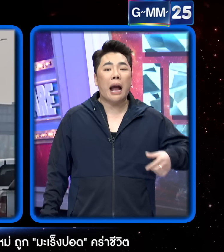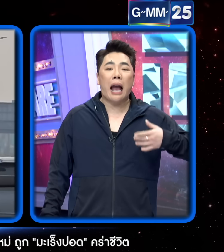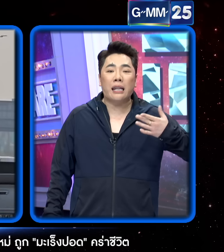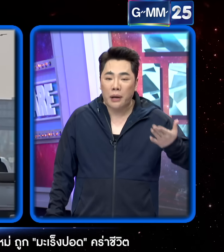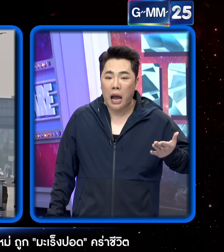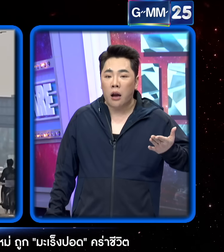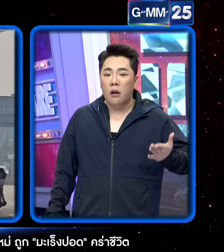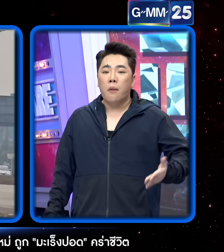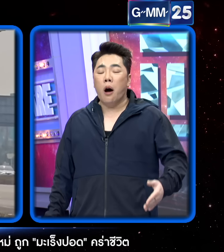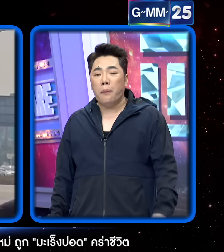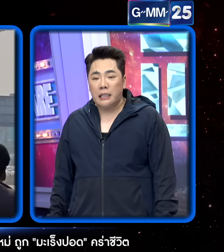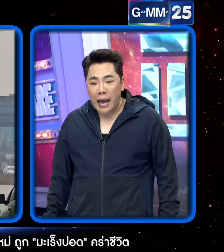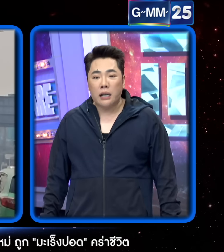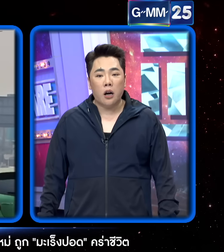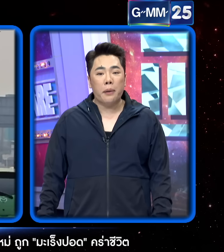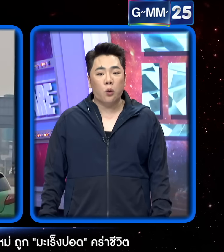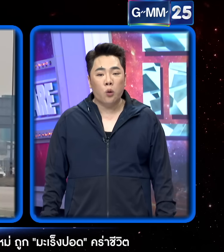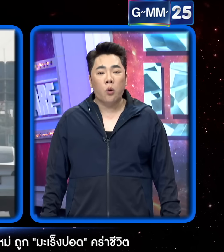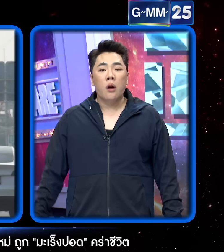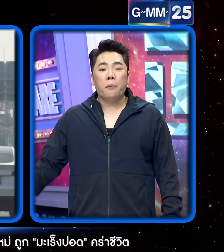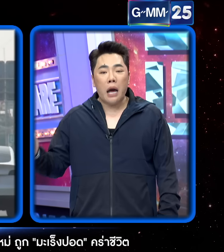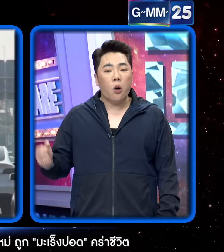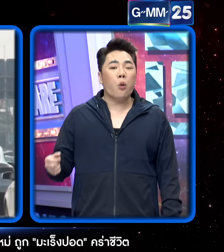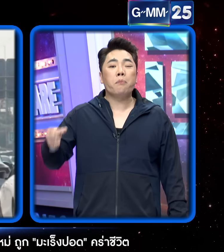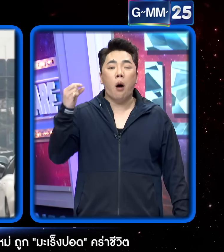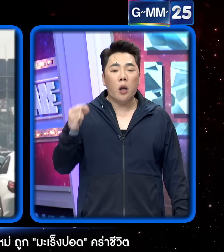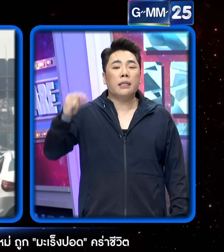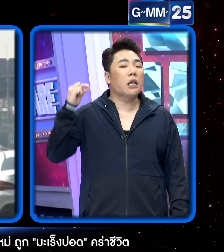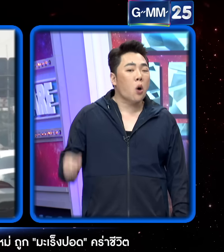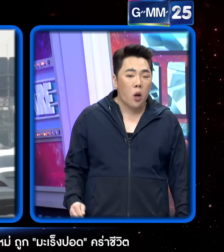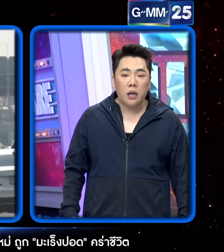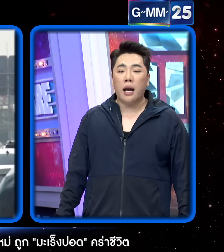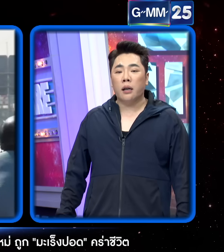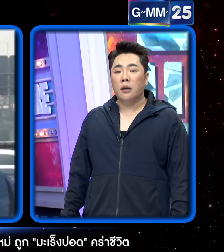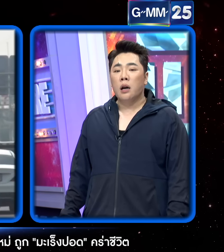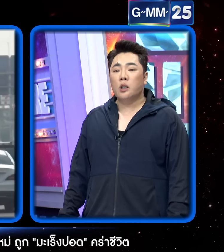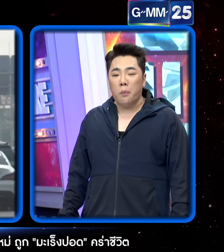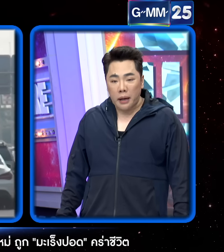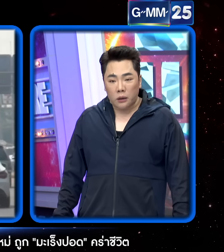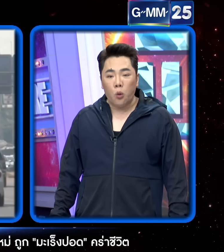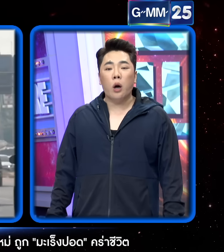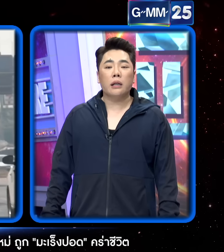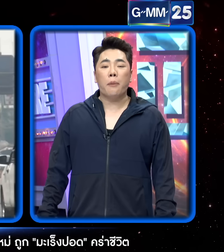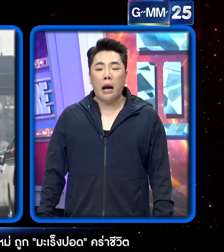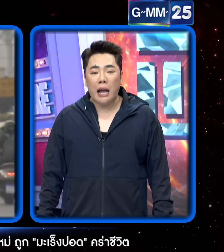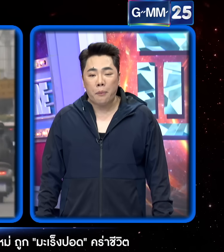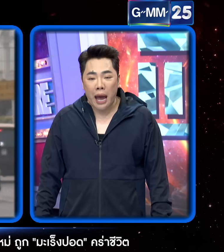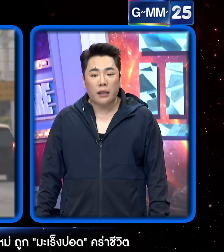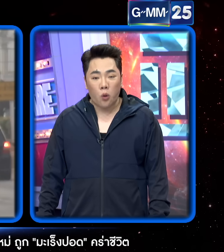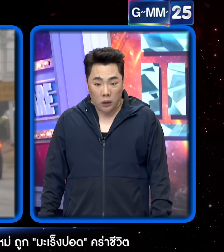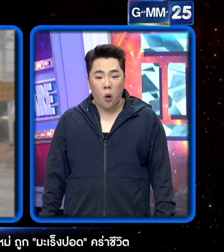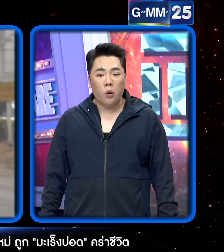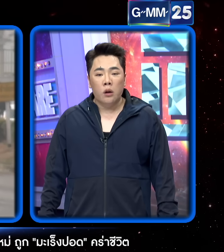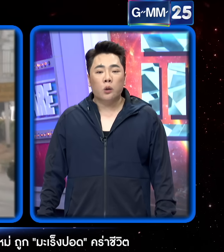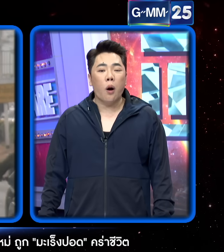ดว่าเป็นการไอธรรมดาพอไปเช็คแล้วก็ไปตรวจดูปรากฏว่าปอดเจอก้อนเนื้ อ จนมาตรวจกับคณะแ